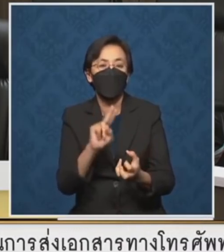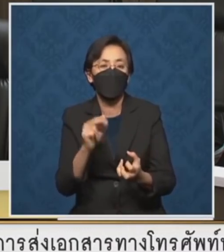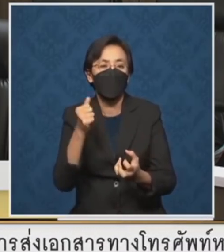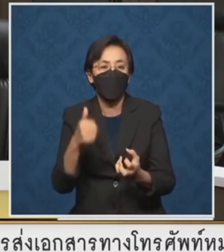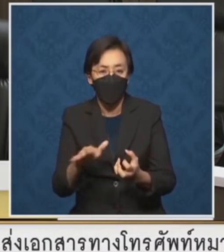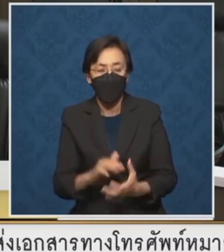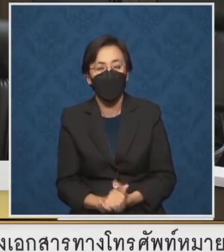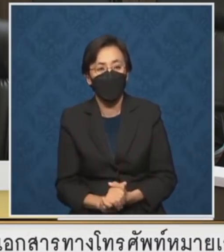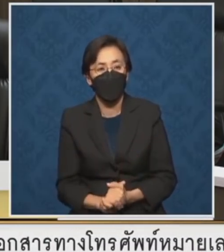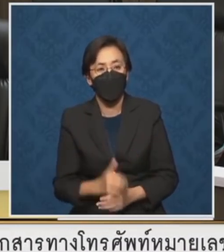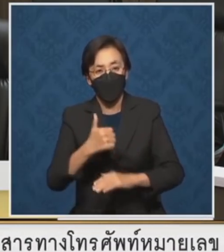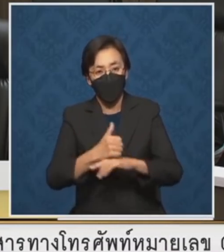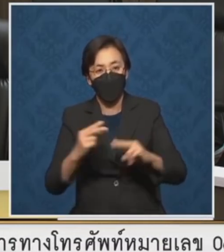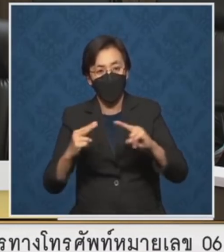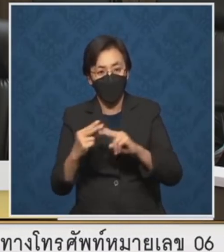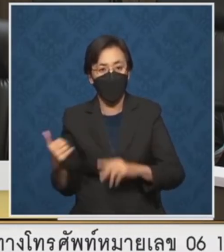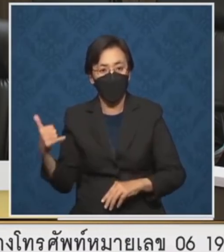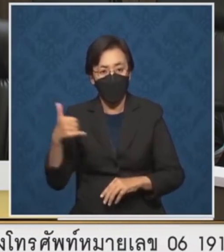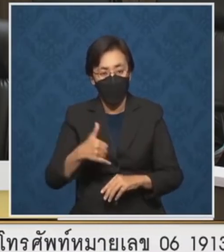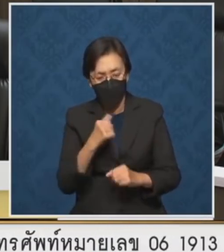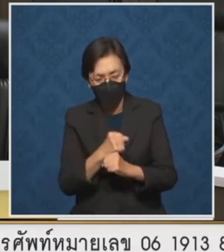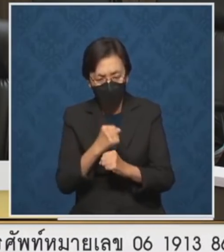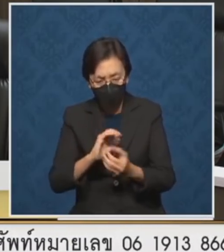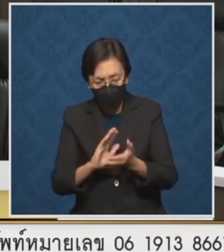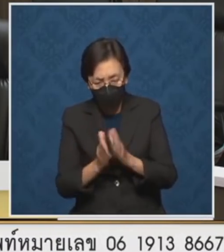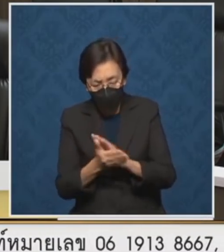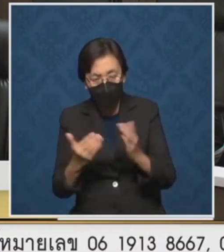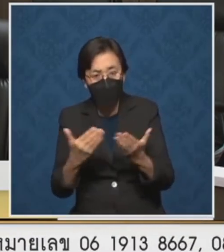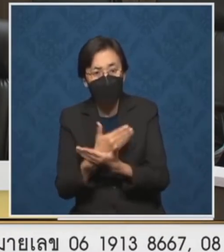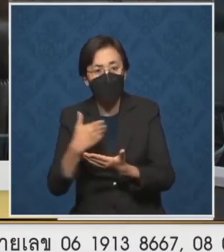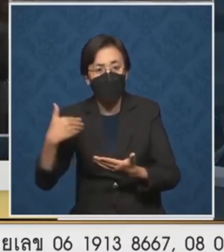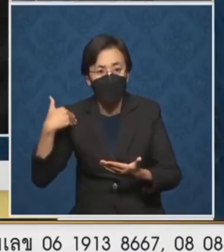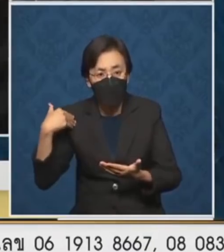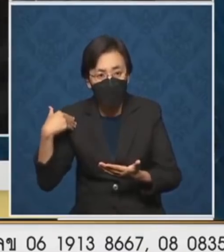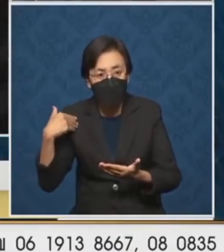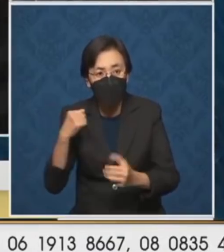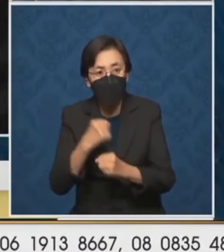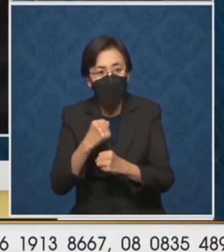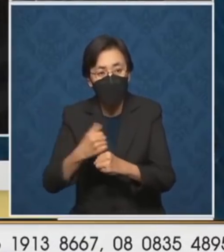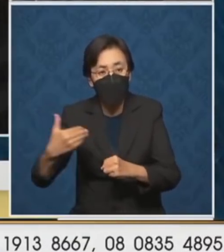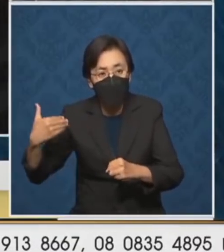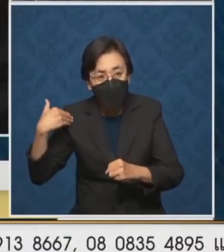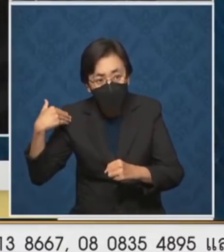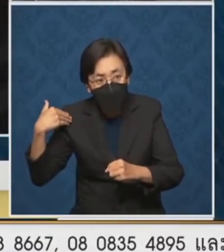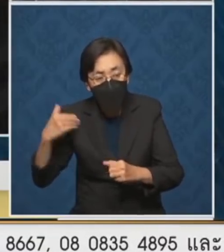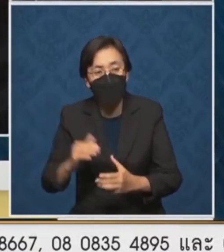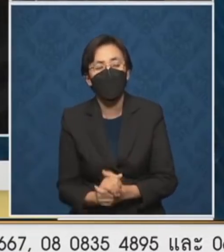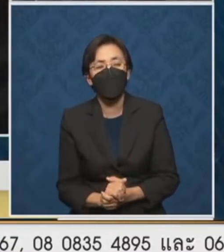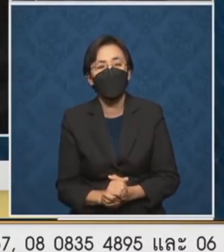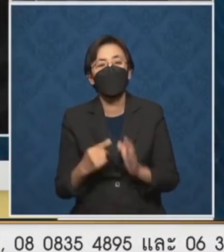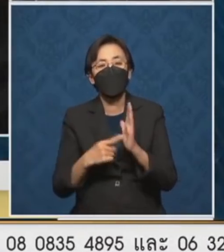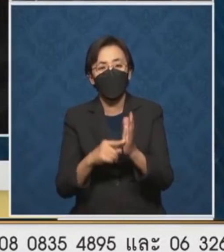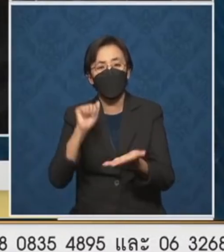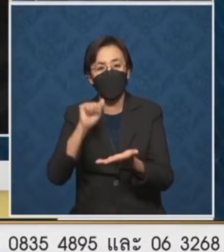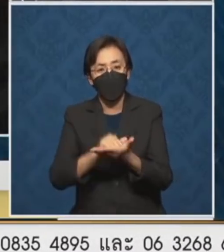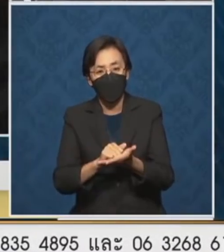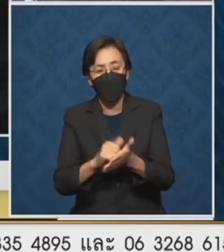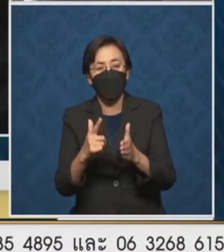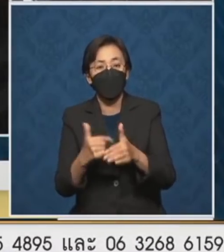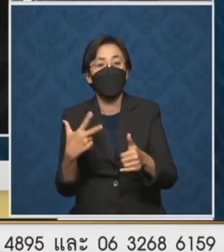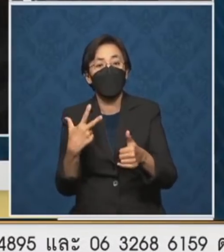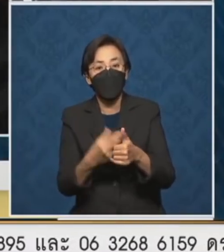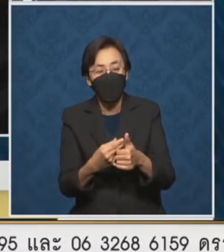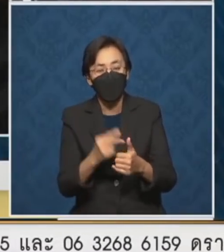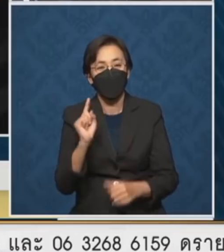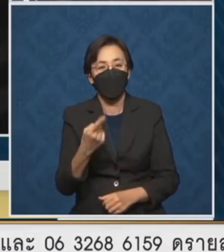ามาเราเคยเห็นการปรับปรุงเปลี่ยนแปลงอะไรเรื่องนี้บ้างไหมครับหรือแพลตฟอร์มการจองวัคซีนครับที่ตอนแรก